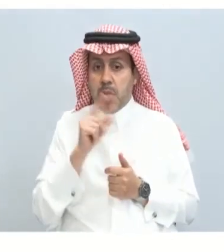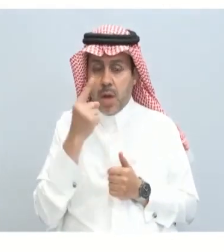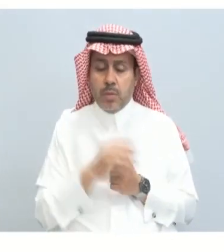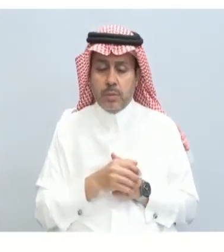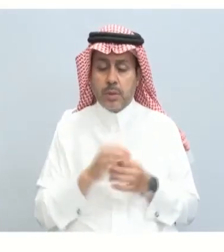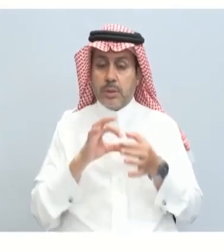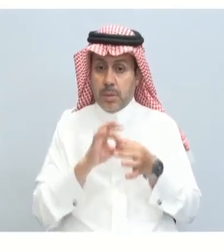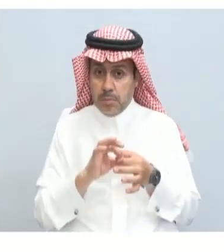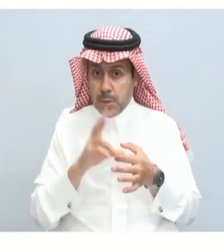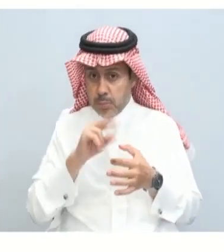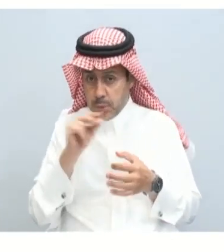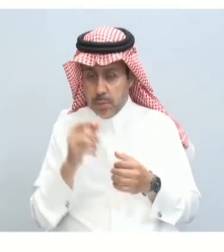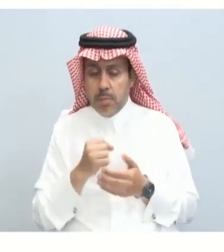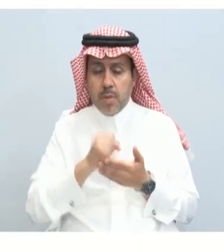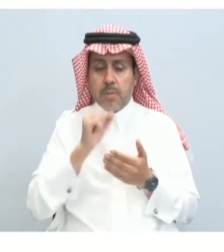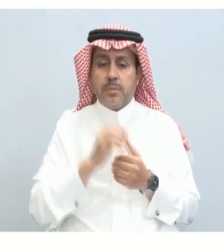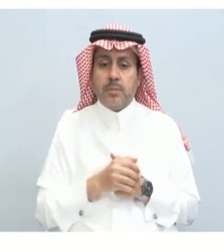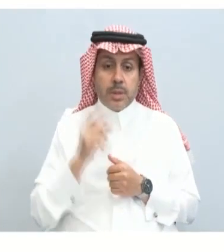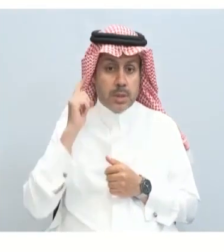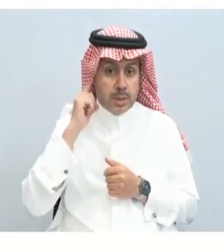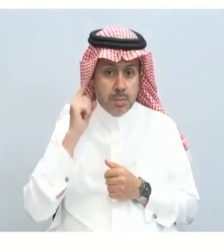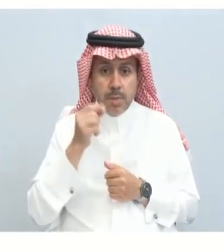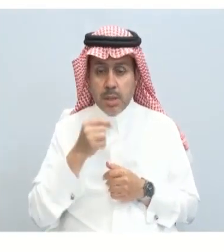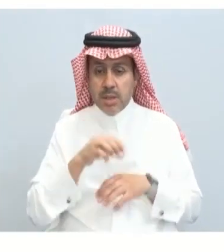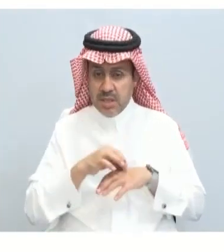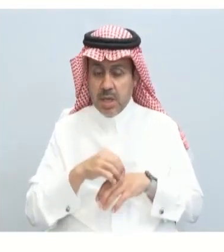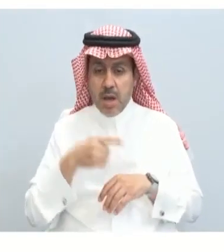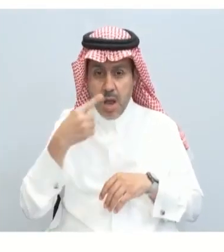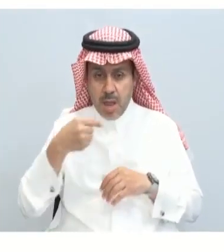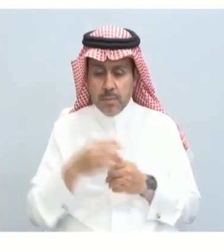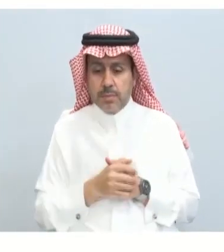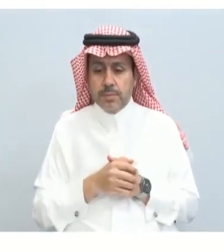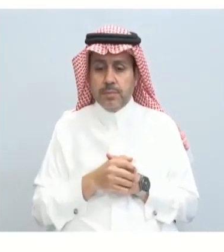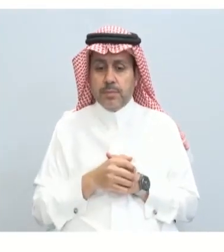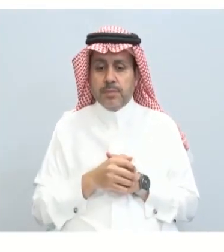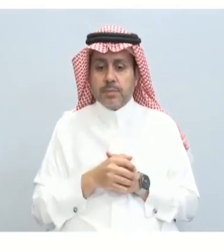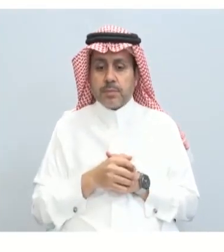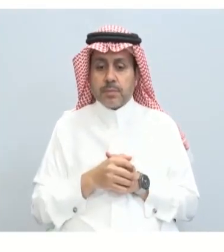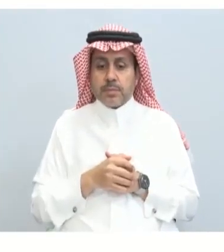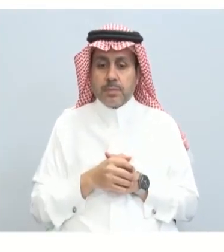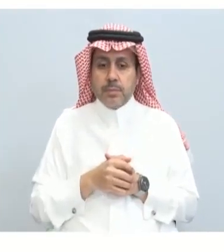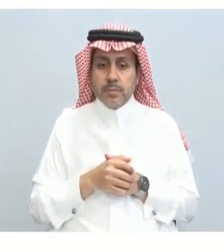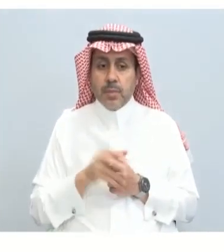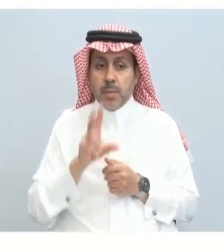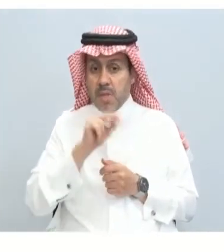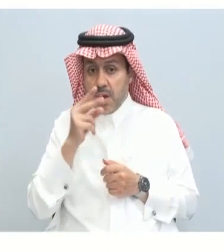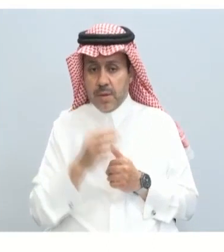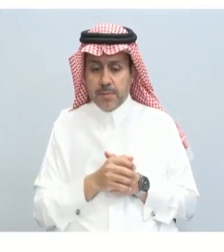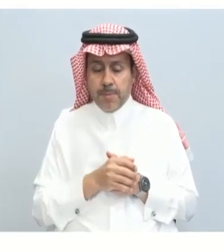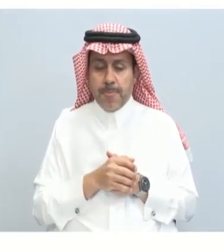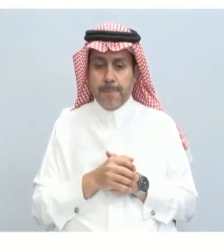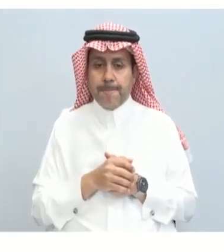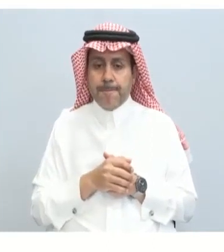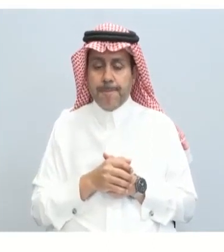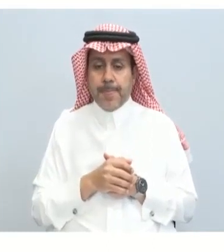القرينه فيه تتعلق بالمشبه المحذوف لان الذي يسمع من الانسان كلامه سمعته يسمع من انسان كلامه ثم انظر الى المثال الثاني تريد ان قليله فيه